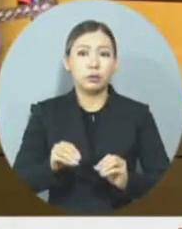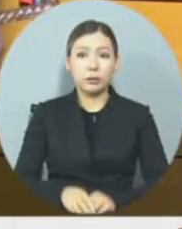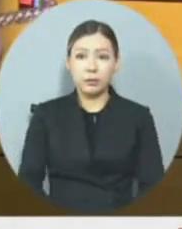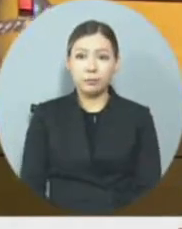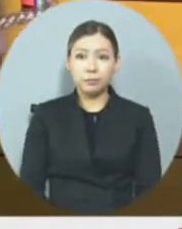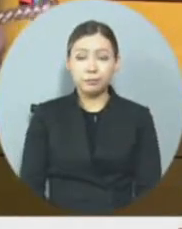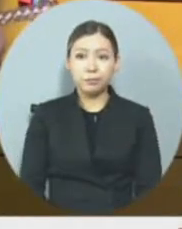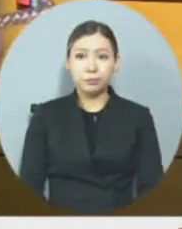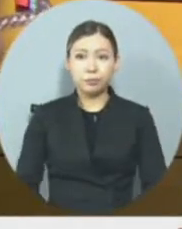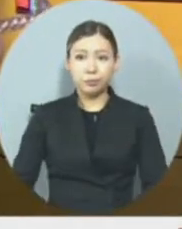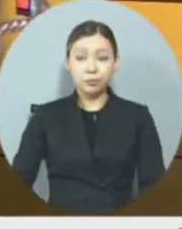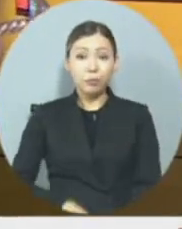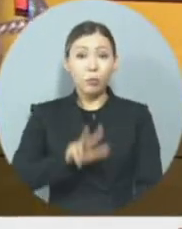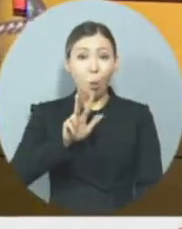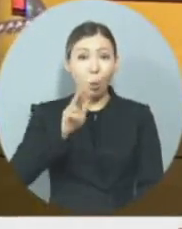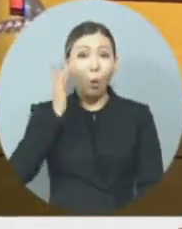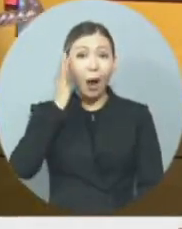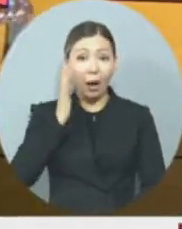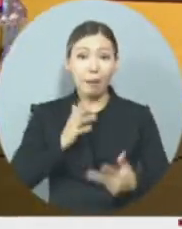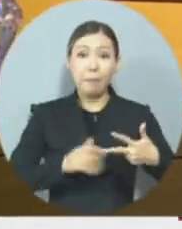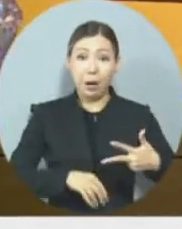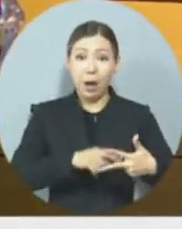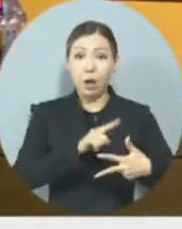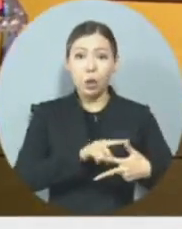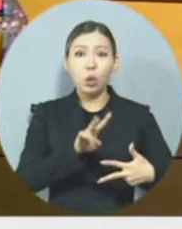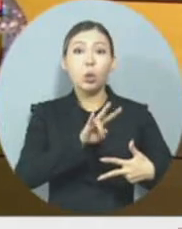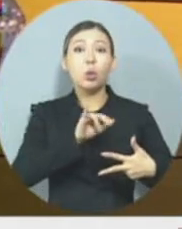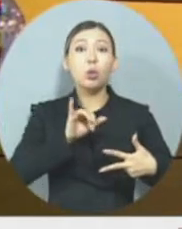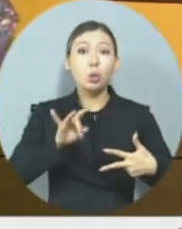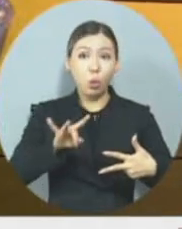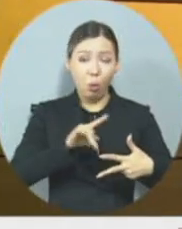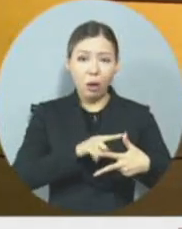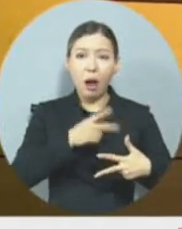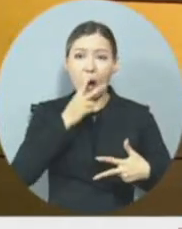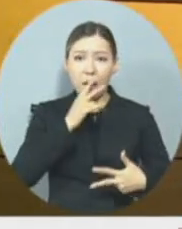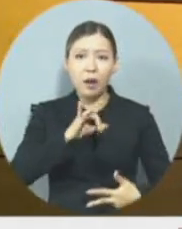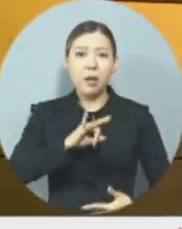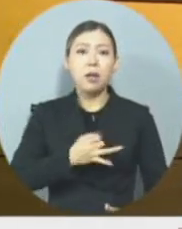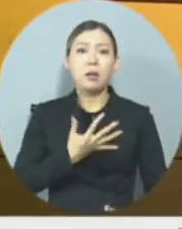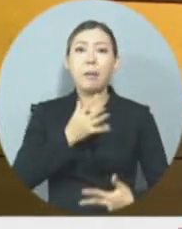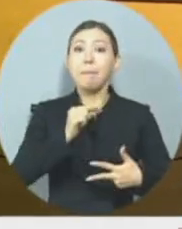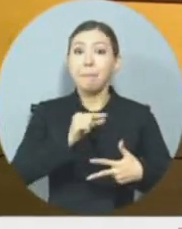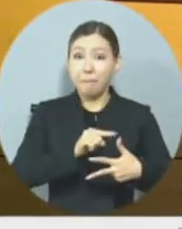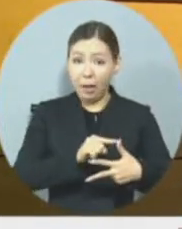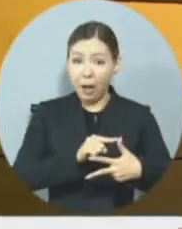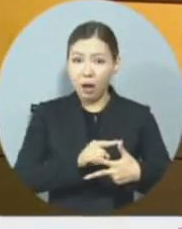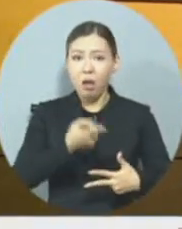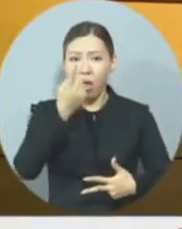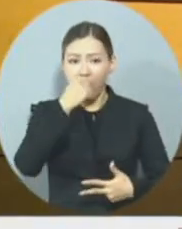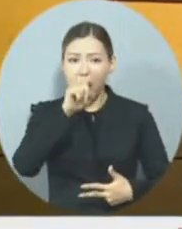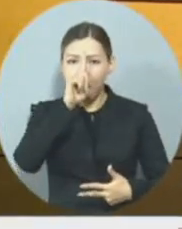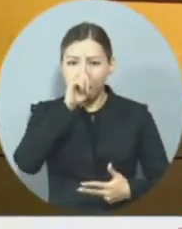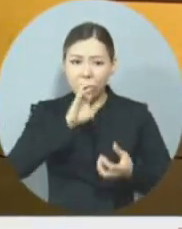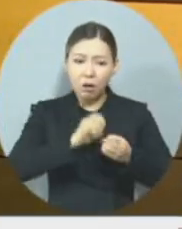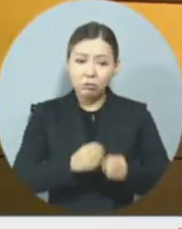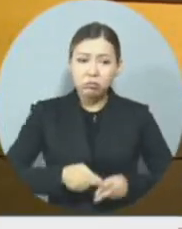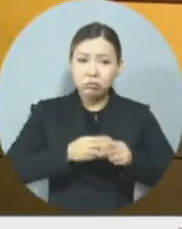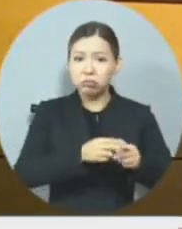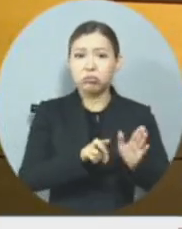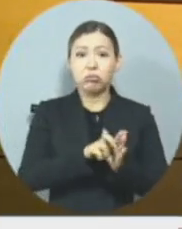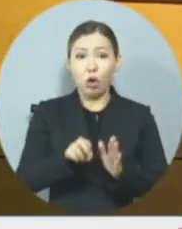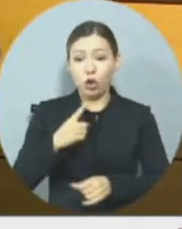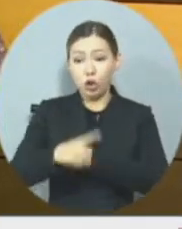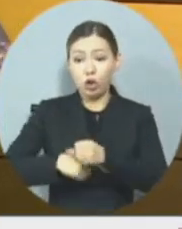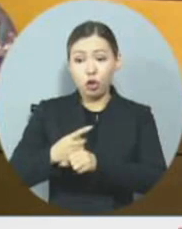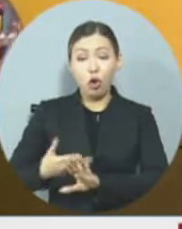Ер нь 3 нуур байгаа тэнд. Нэгдүгээр бүрд нуур бол хайртан гордчл багта. А тэр нь бол ямар нэгэн эмчилгээний юу байхгүй. Өнгөрсөн жил